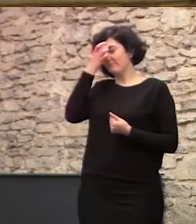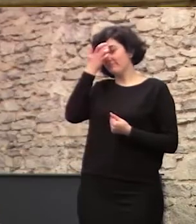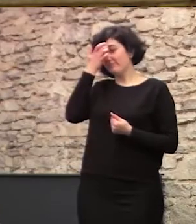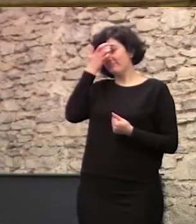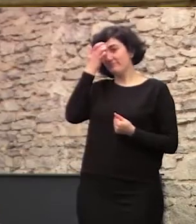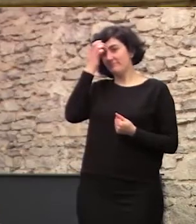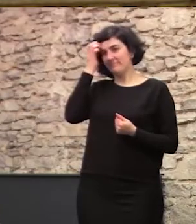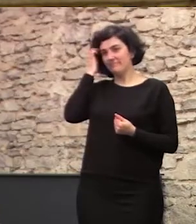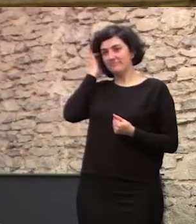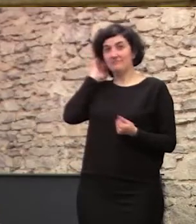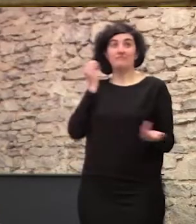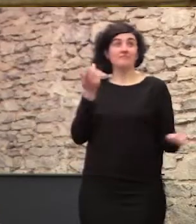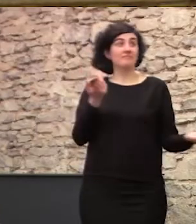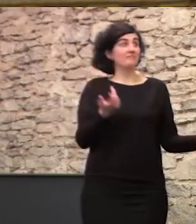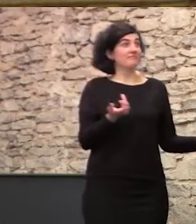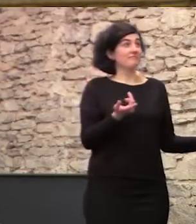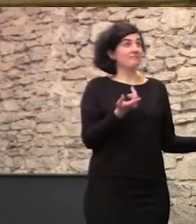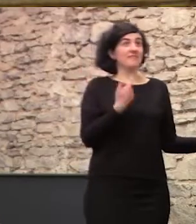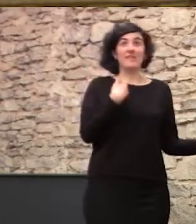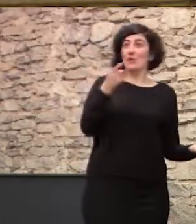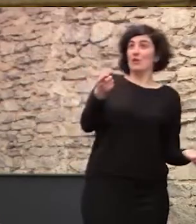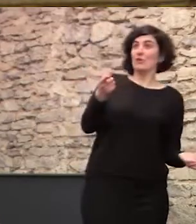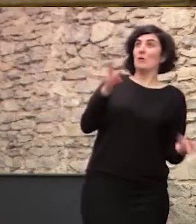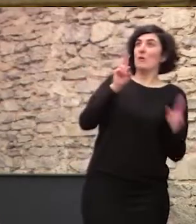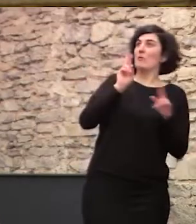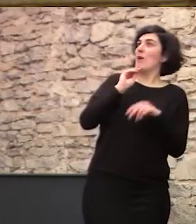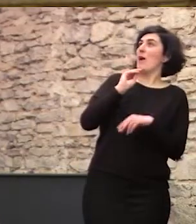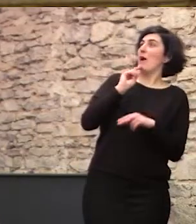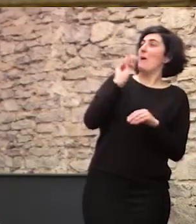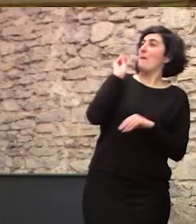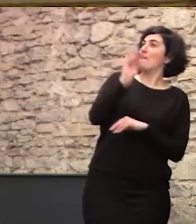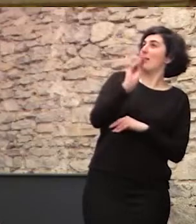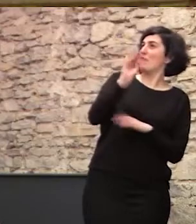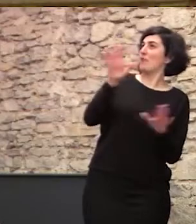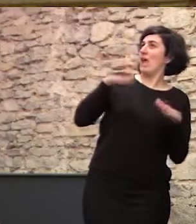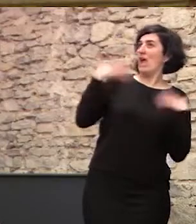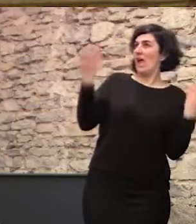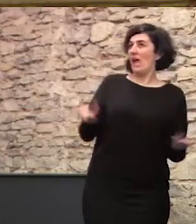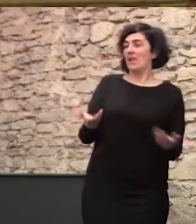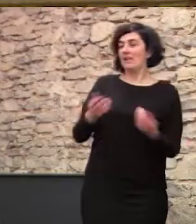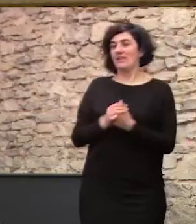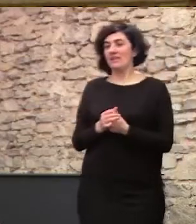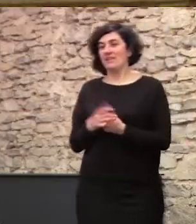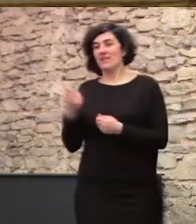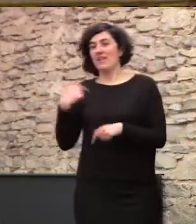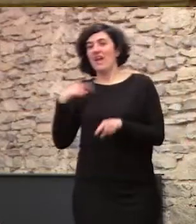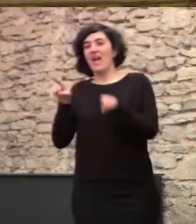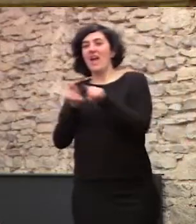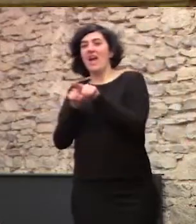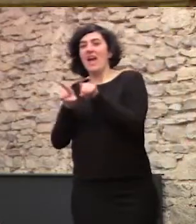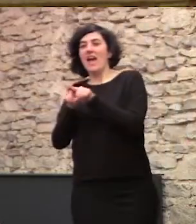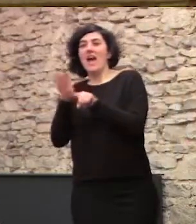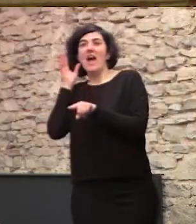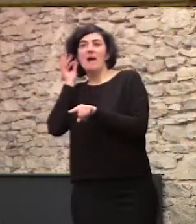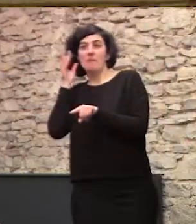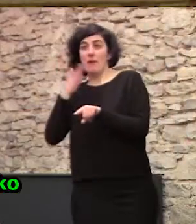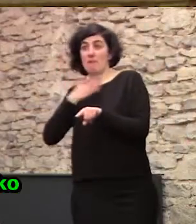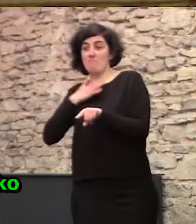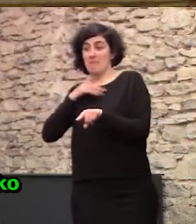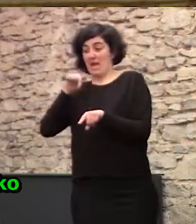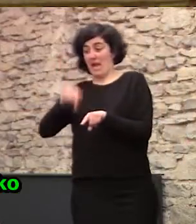Galdera guen zuen ez, pero... Ez, non espero. Bueno, beti dakat irten bide bat dala, nire izpemen bizi dala eta orain etortzen dizela